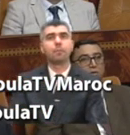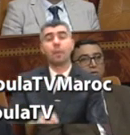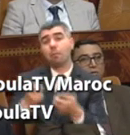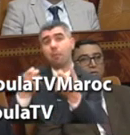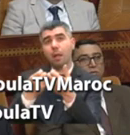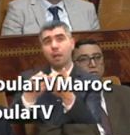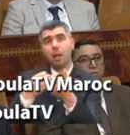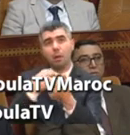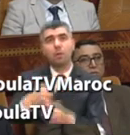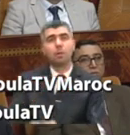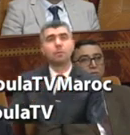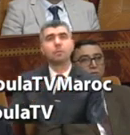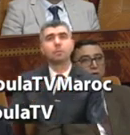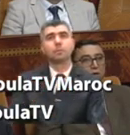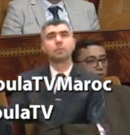على سبيل المثال